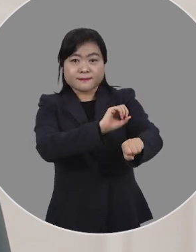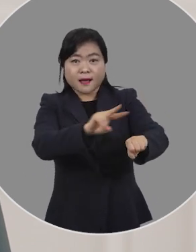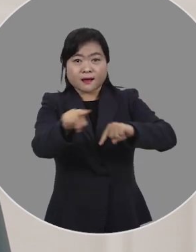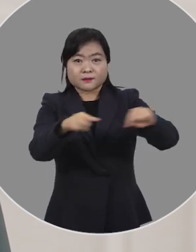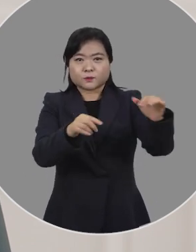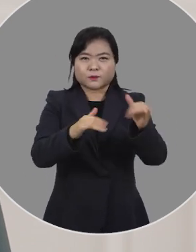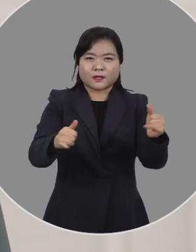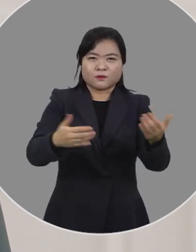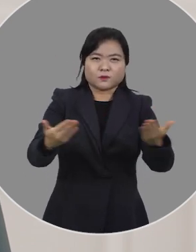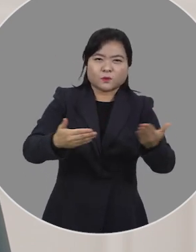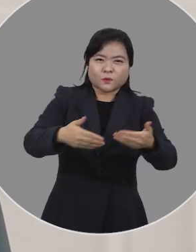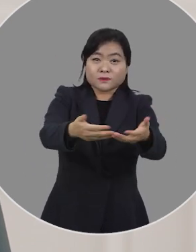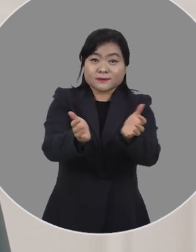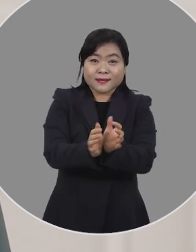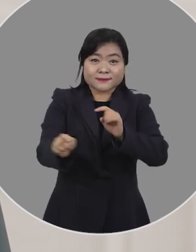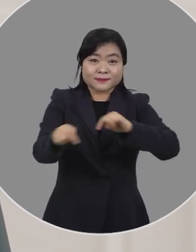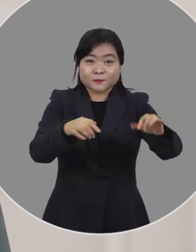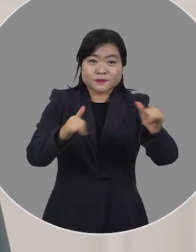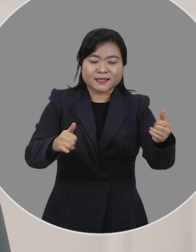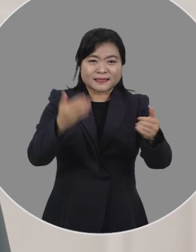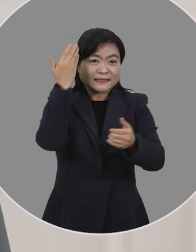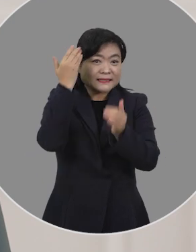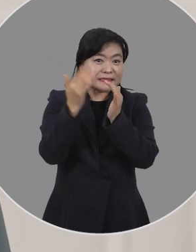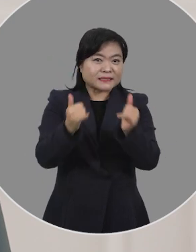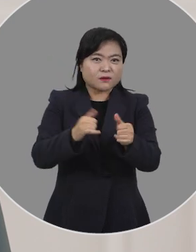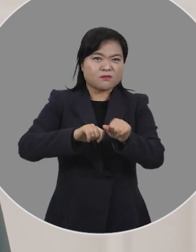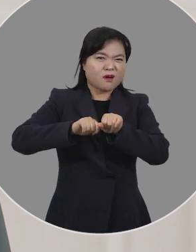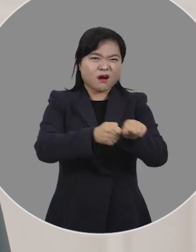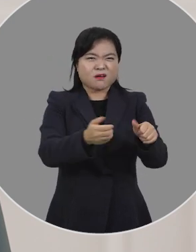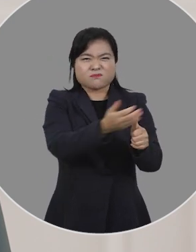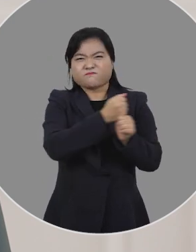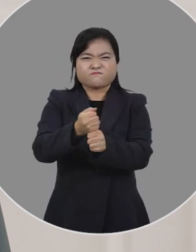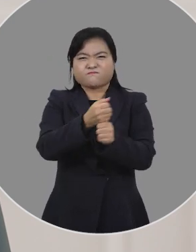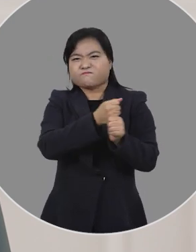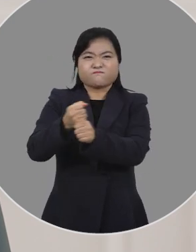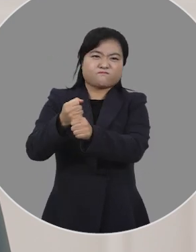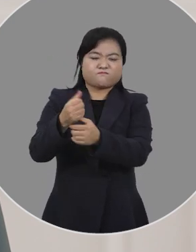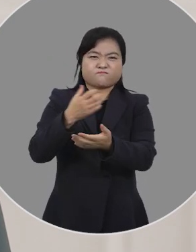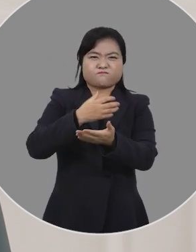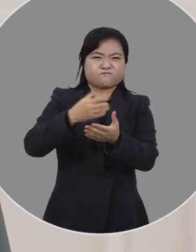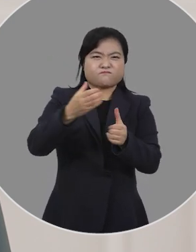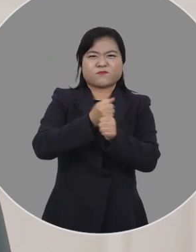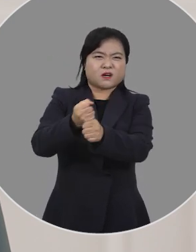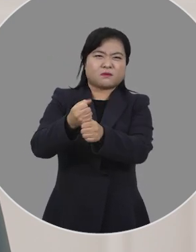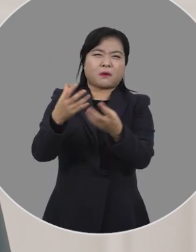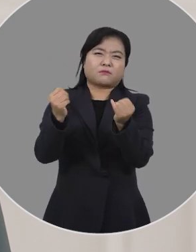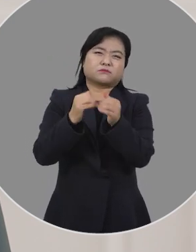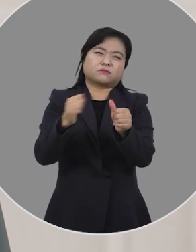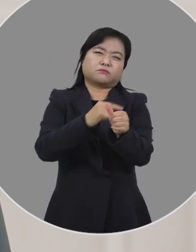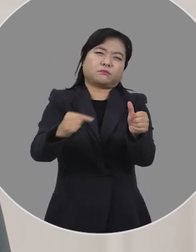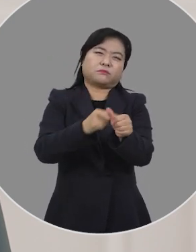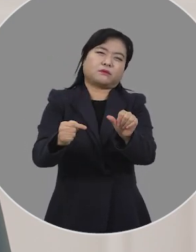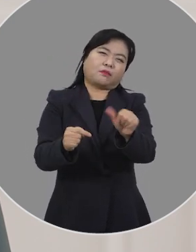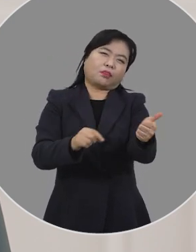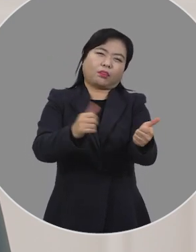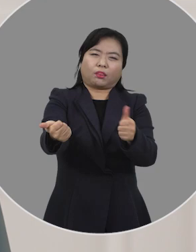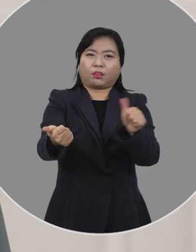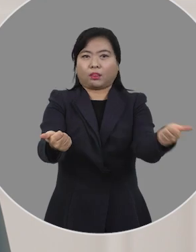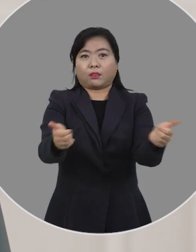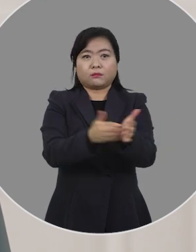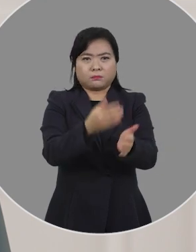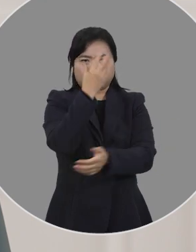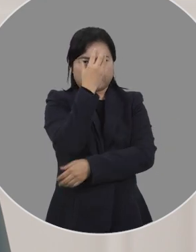그다음 노동운동 지도자, 지식인 바로 강제 수용소로 끌고 가죠. 많은 분들이 돌아가셨고 이걸 두